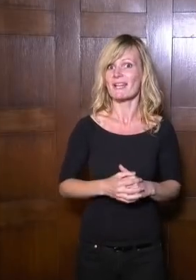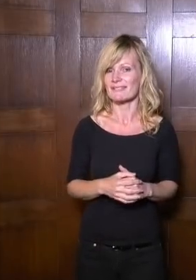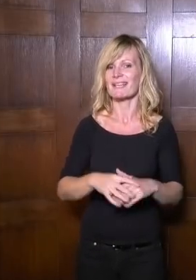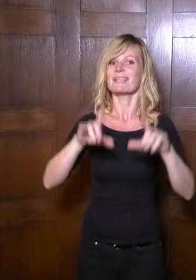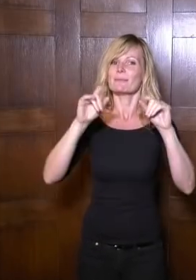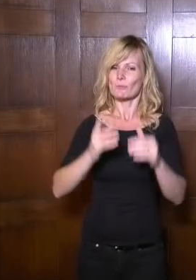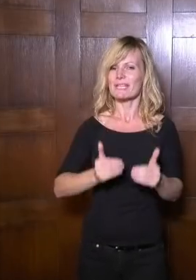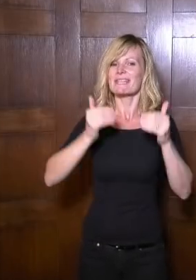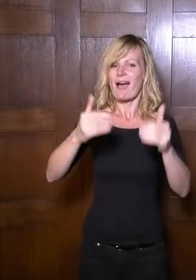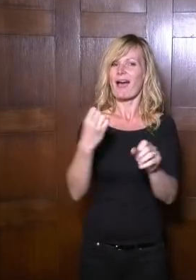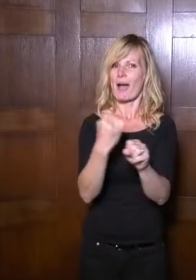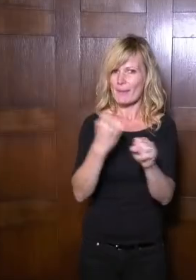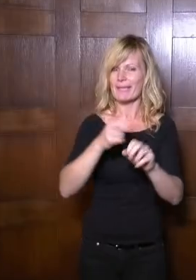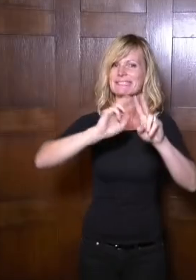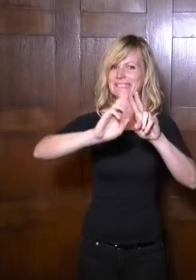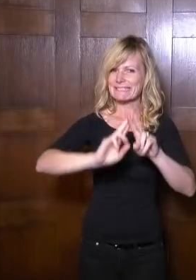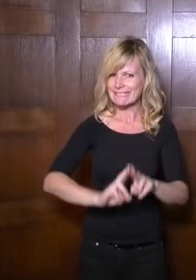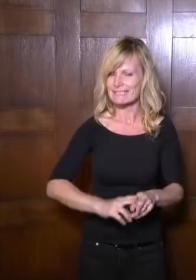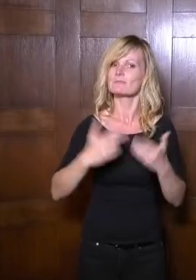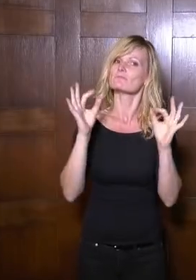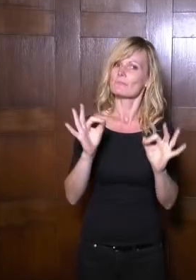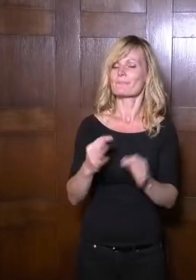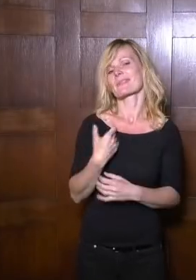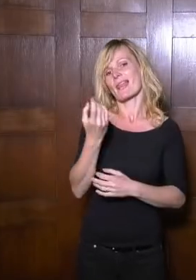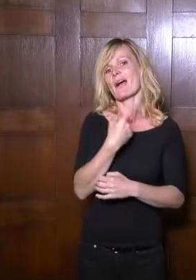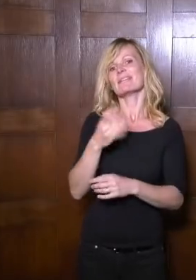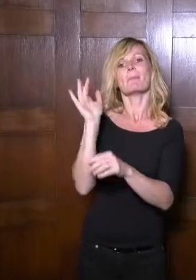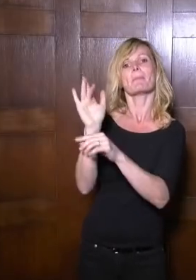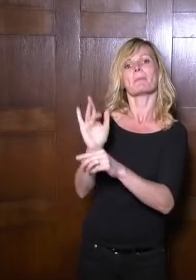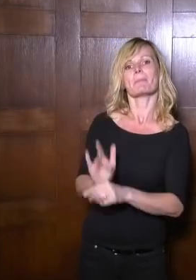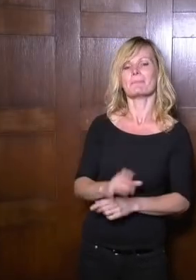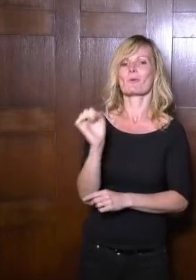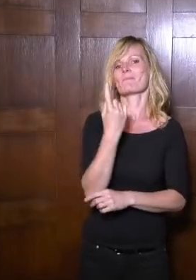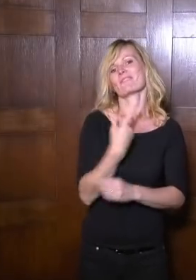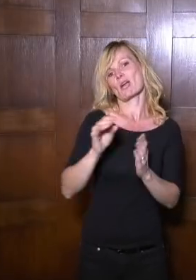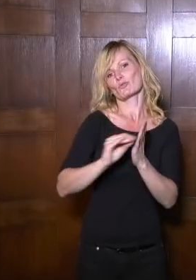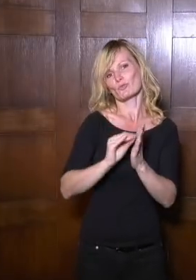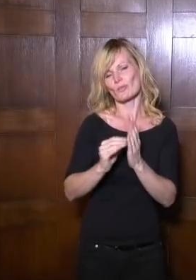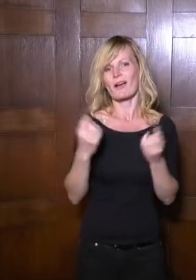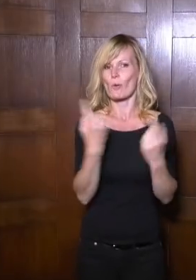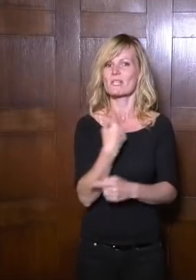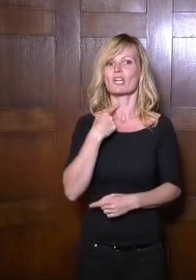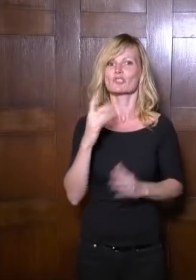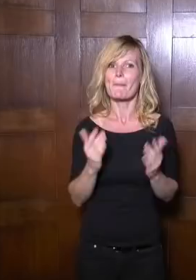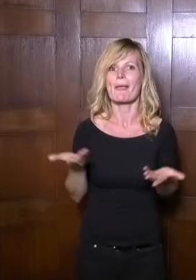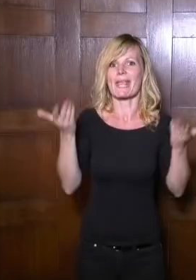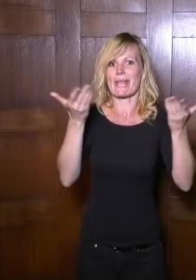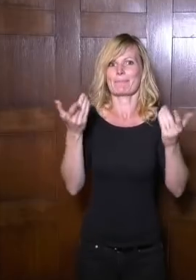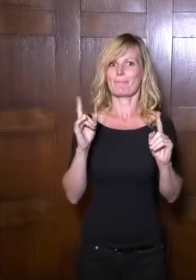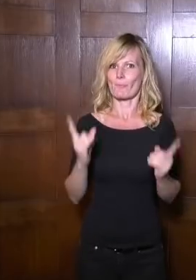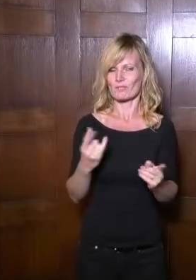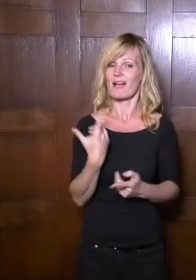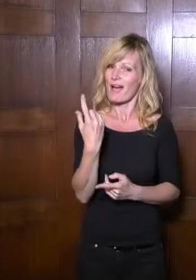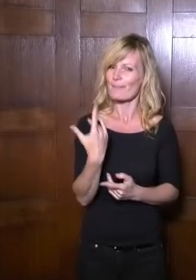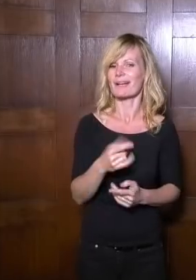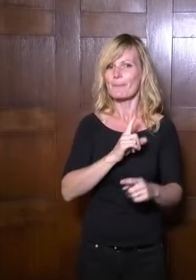also nachgearbeitet. Dass von unserer Seite natürlich immer Kritik kam, ist klar, weil wir als Schülerinnen und Schüler irgendwo unsere Stimme heben müssen. Aber es kommt